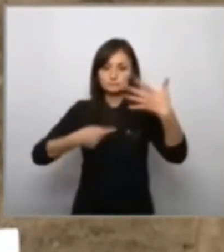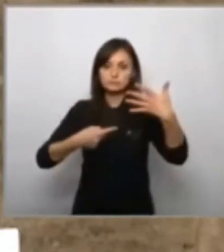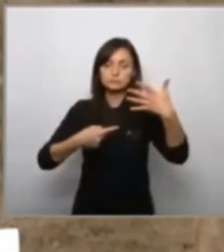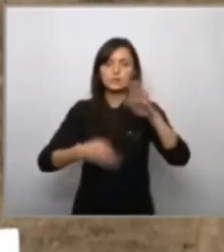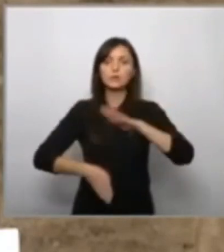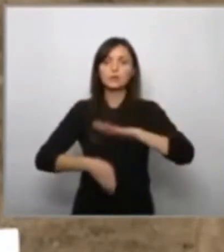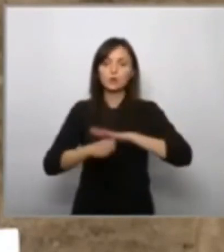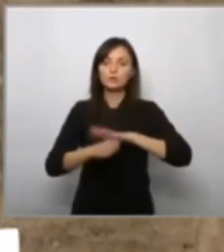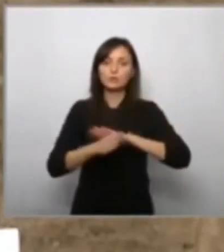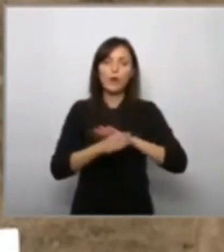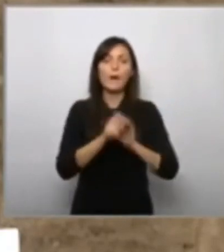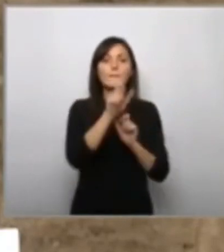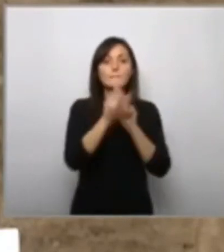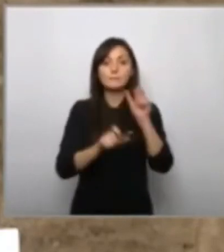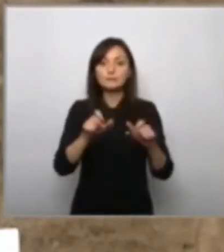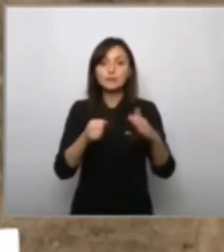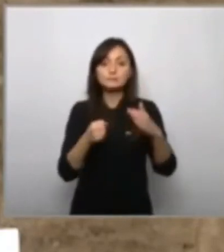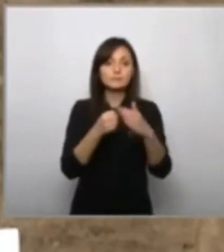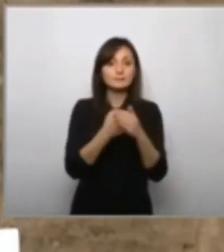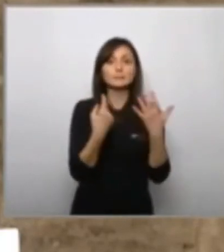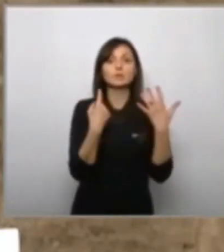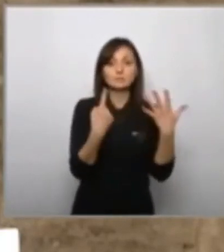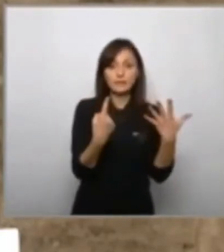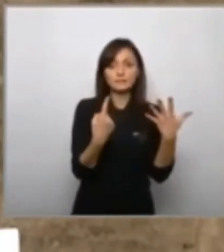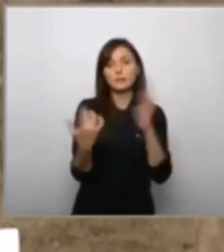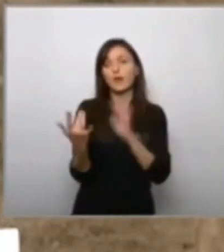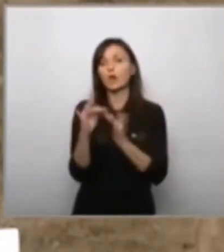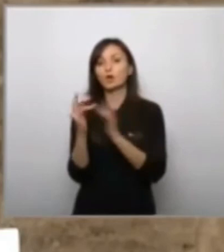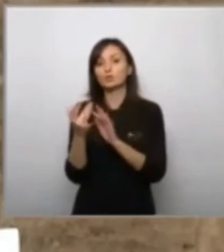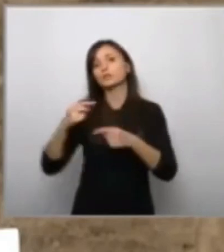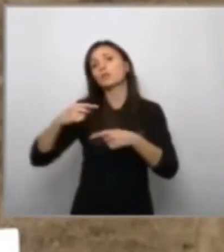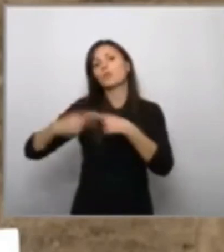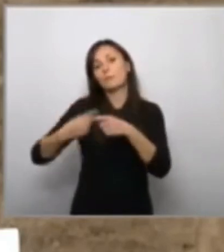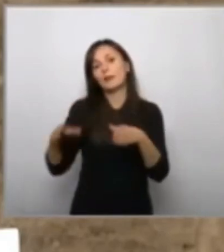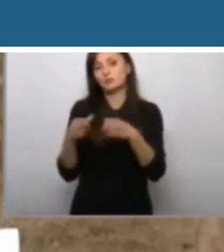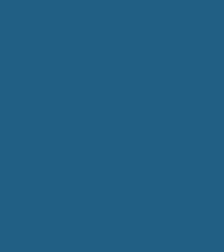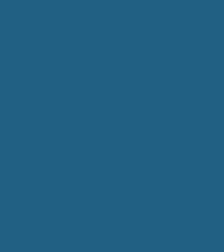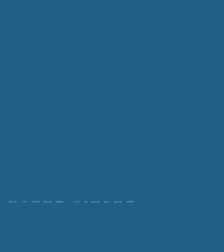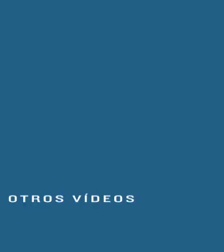en 6 el número màxim de persones en encontres socials o familiars.